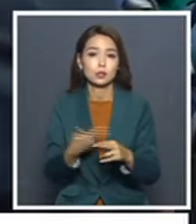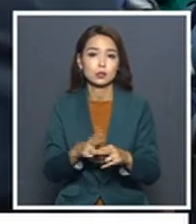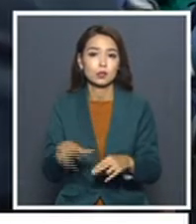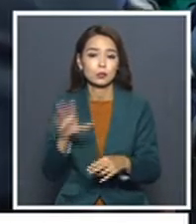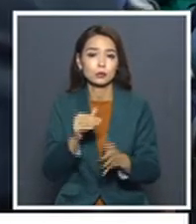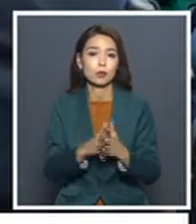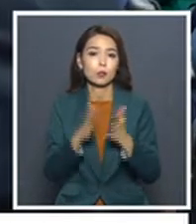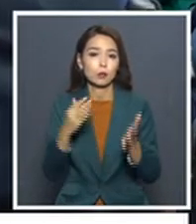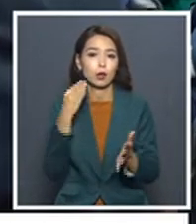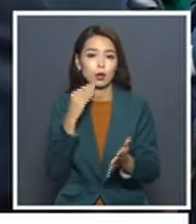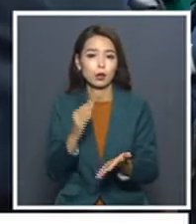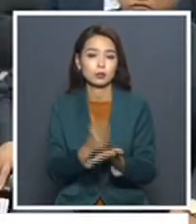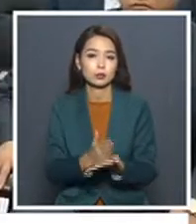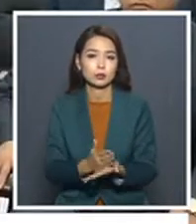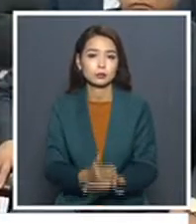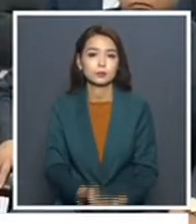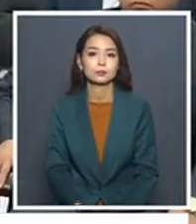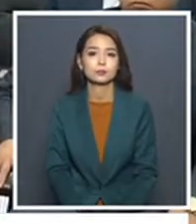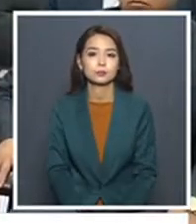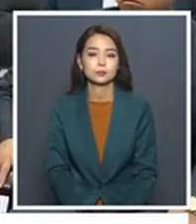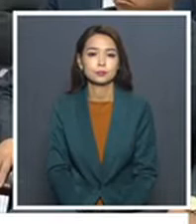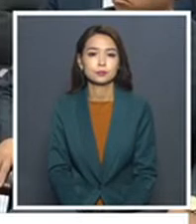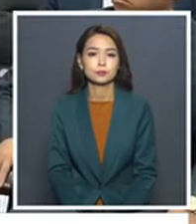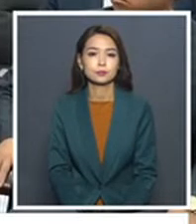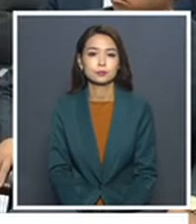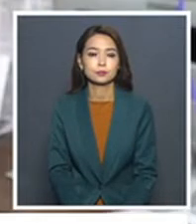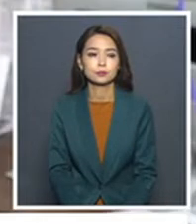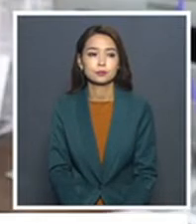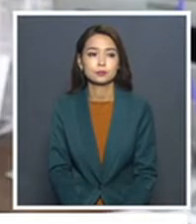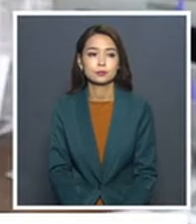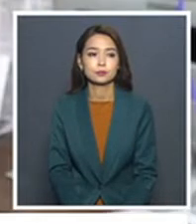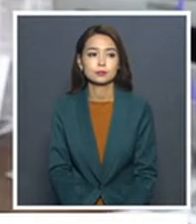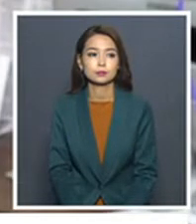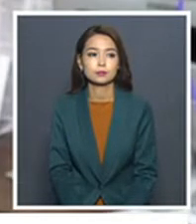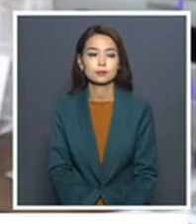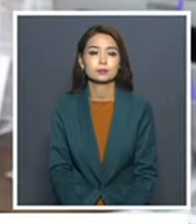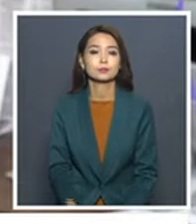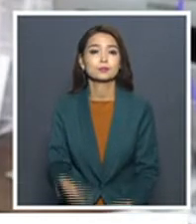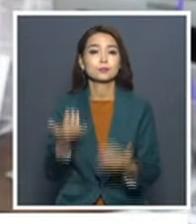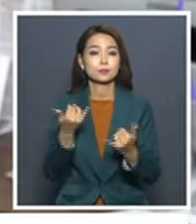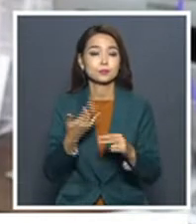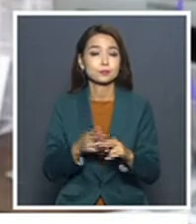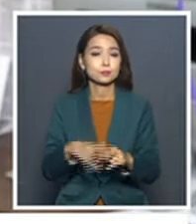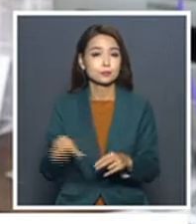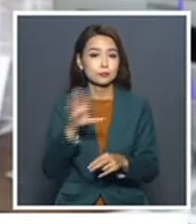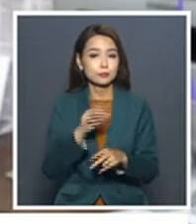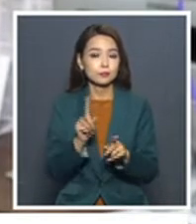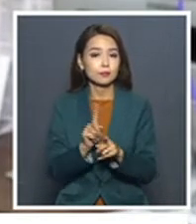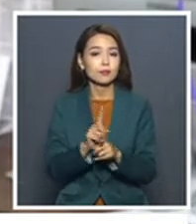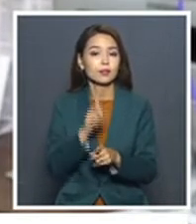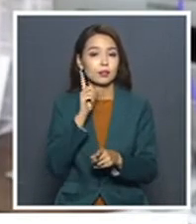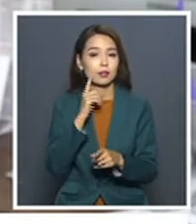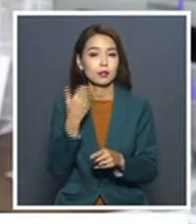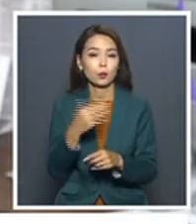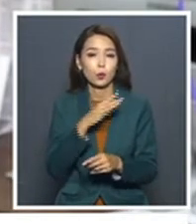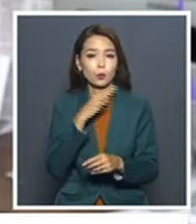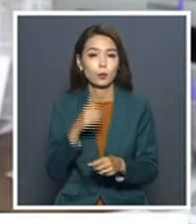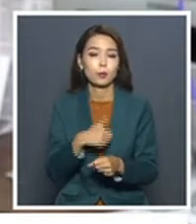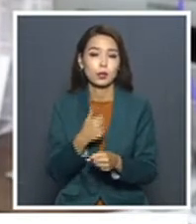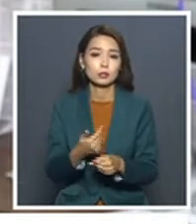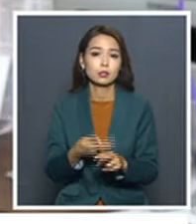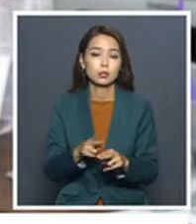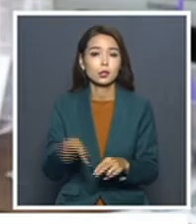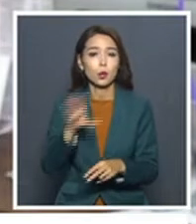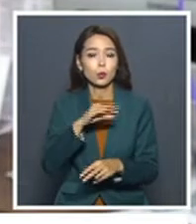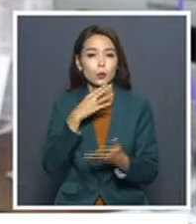үмітін үкілеген жастардың бірі Бақтияр Көшкінов. Осы жастар арқылы билікті жаңаша ойлайтын көшбасшылық қабілеті